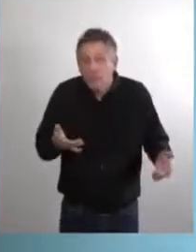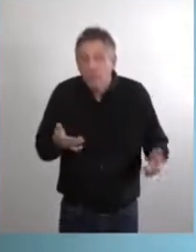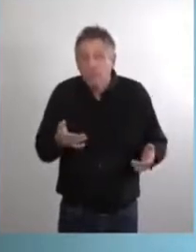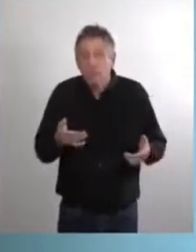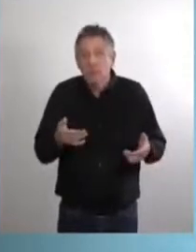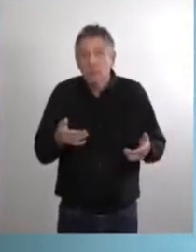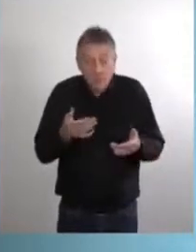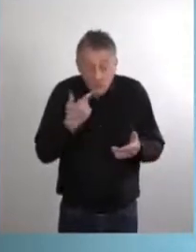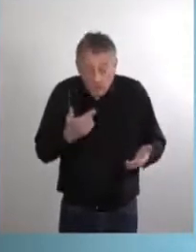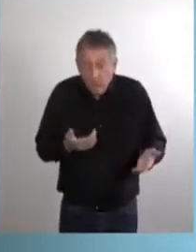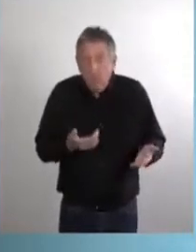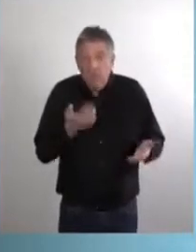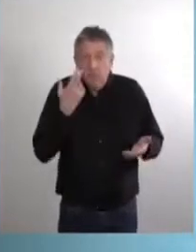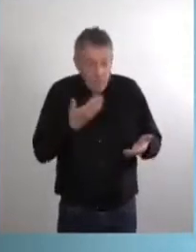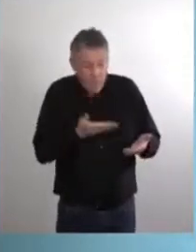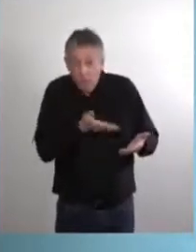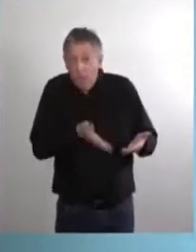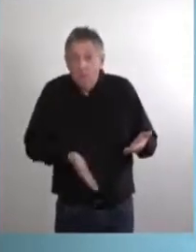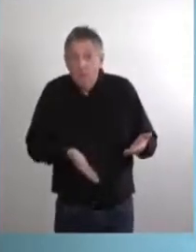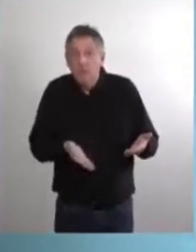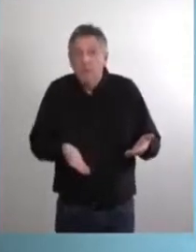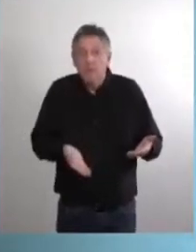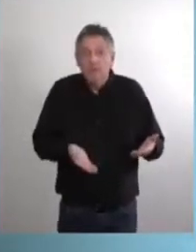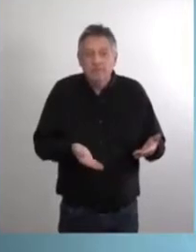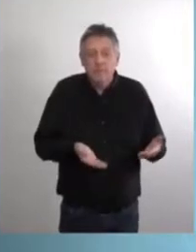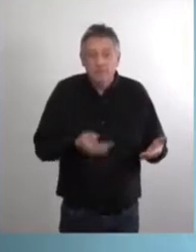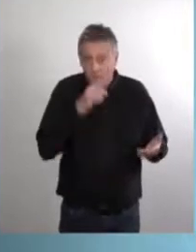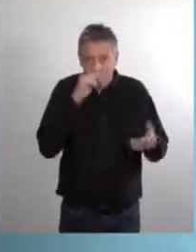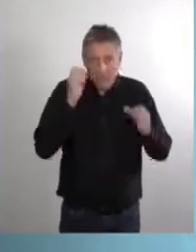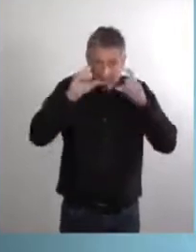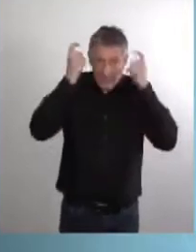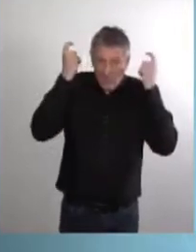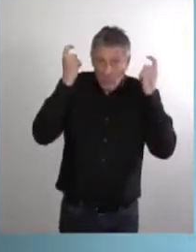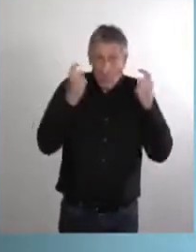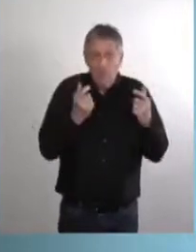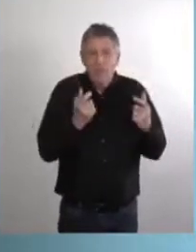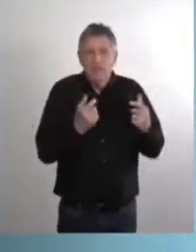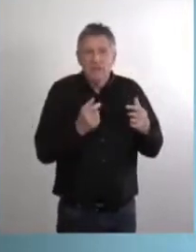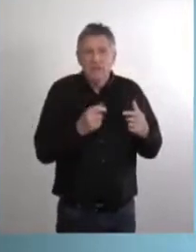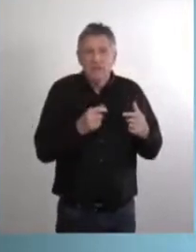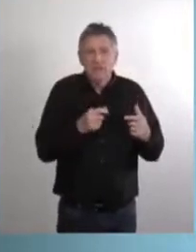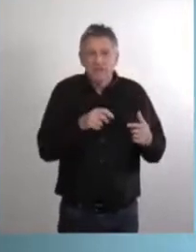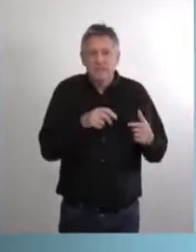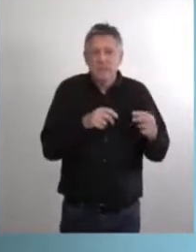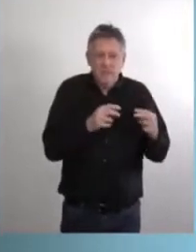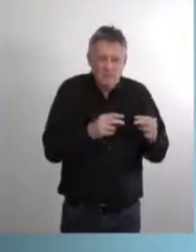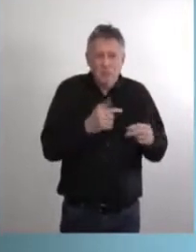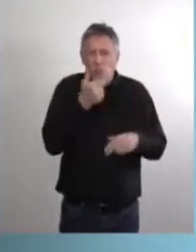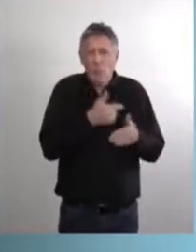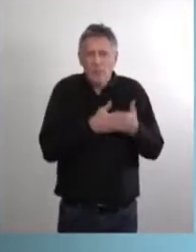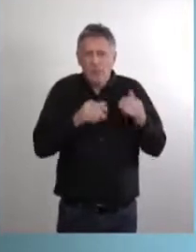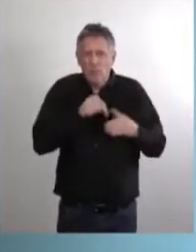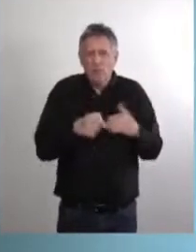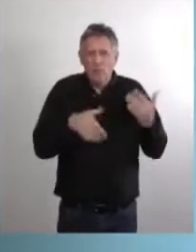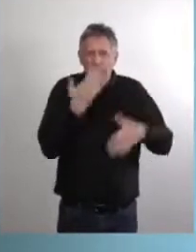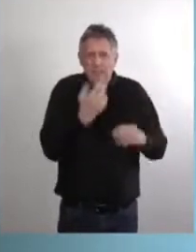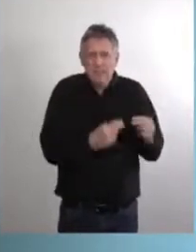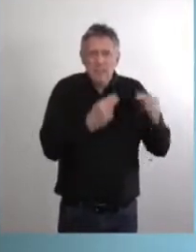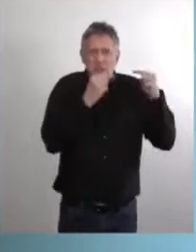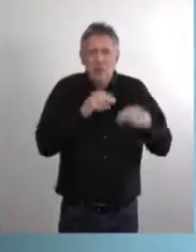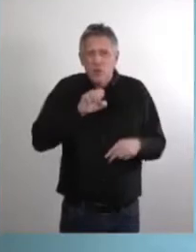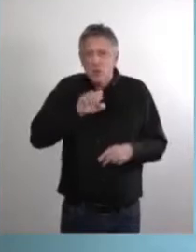ce qui est aujourd'hui inscrit, ce sont des opérations décidées depuis nombreuses années. Il n'y a aucun acte fondateur de